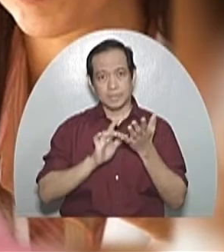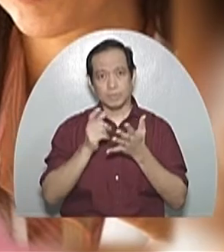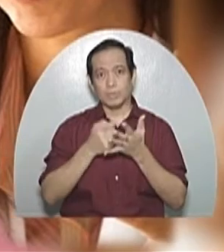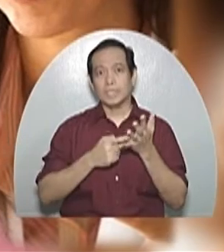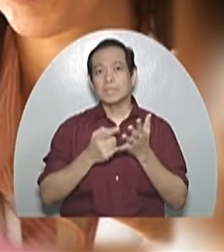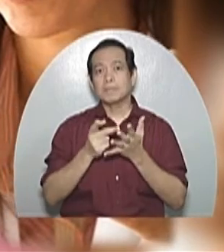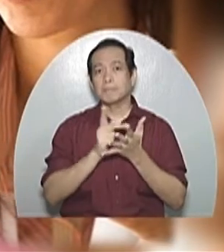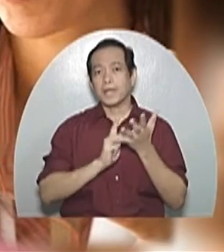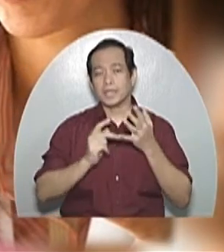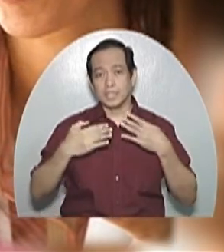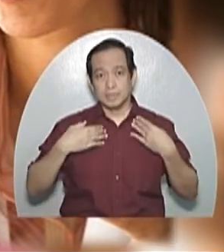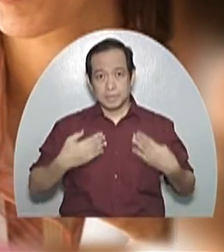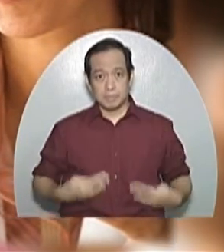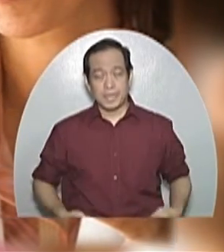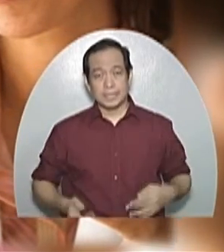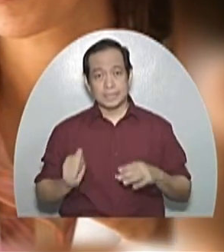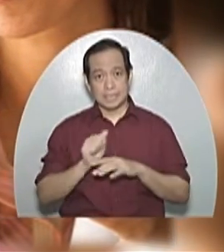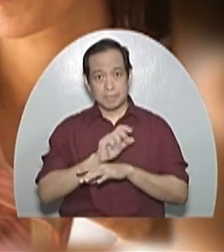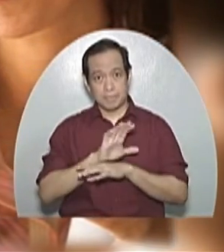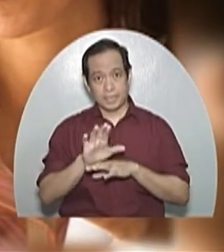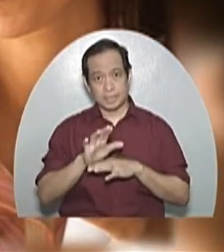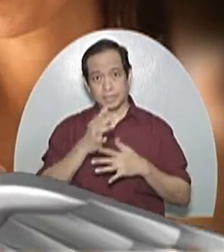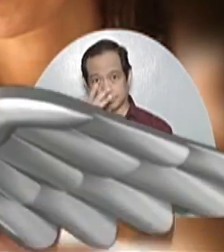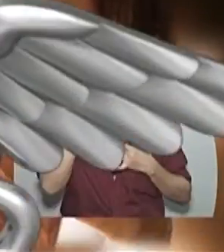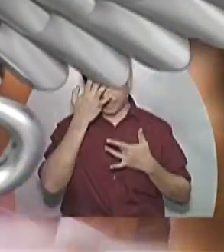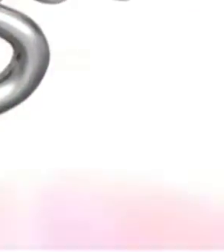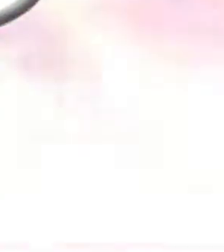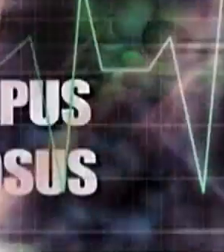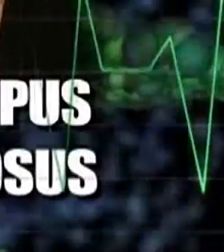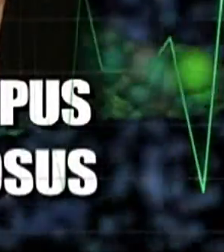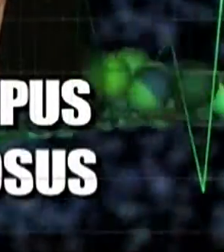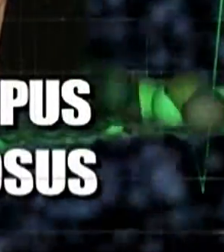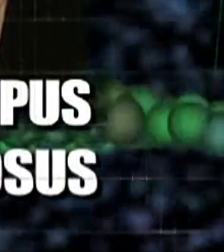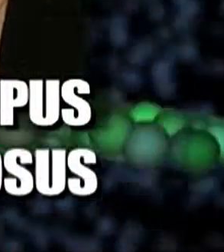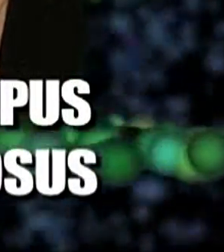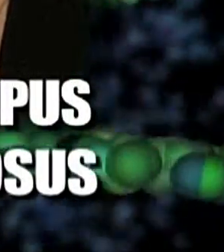saan bahagi ng katawan apektado ng sakit.